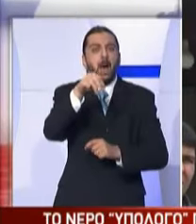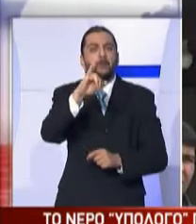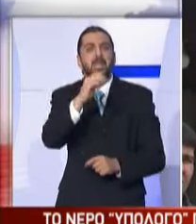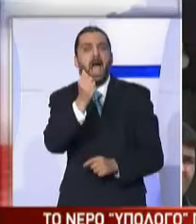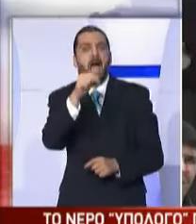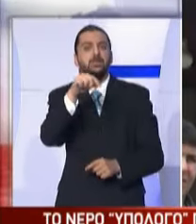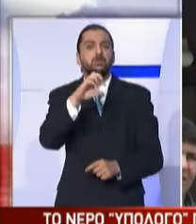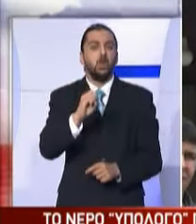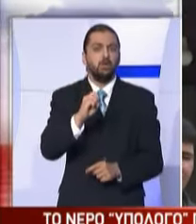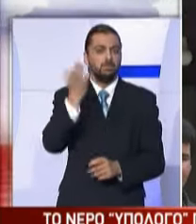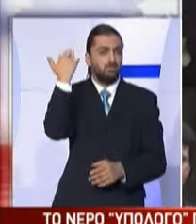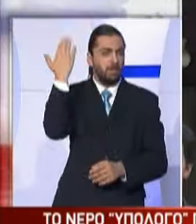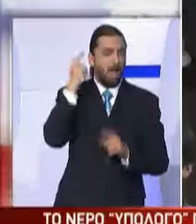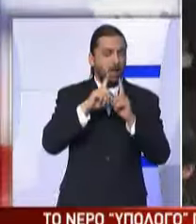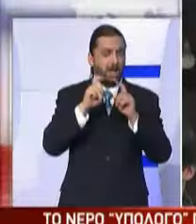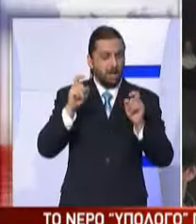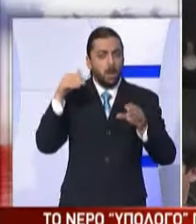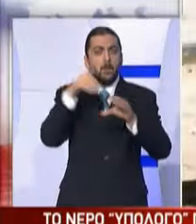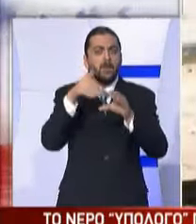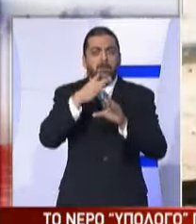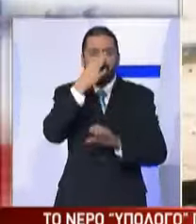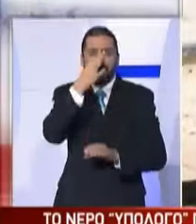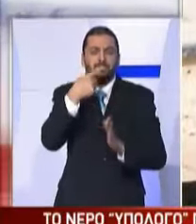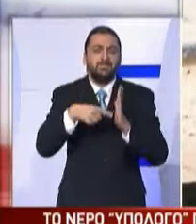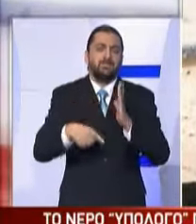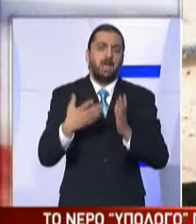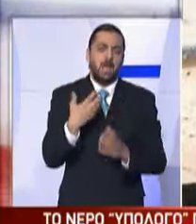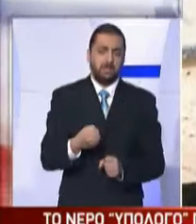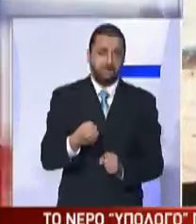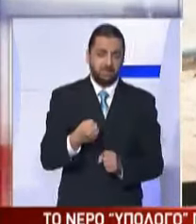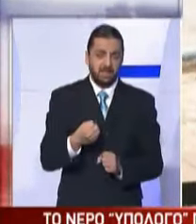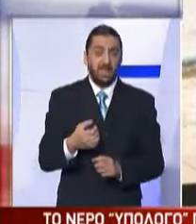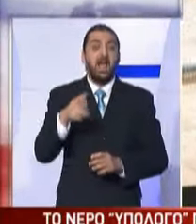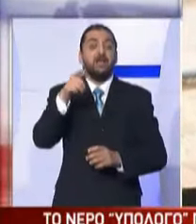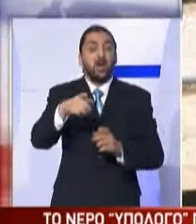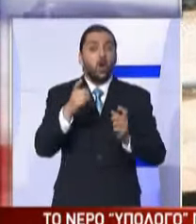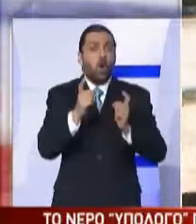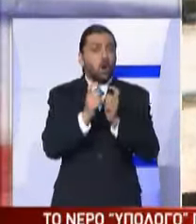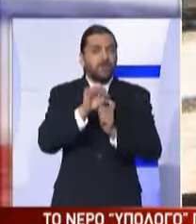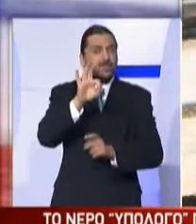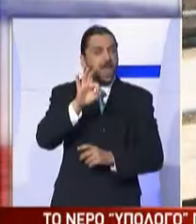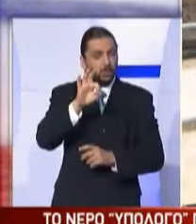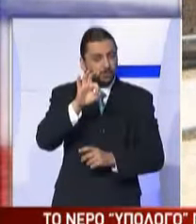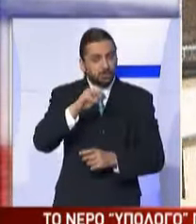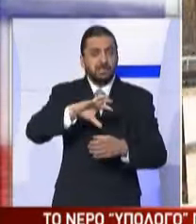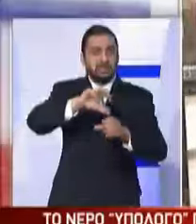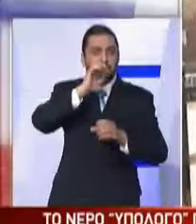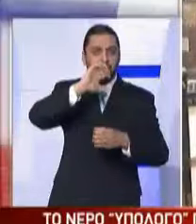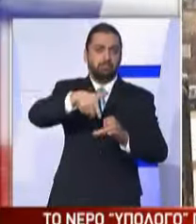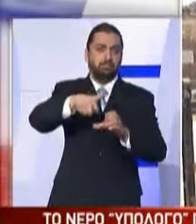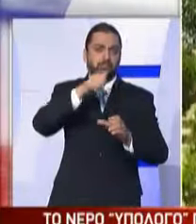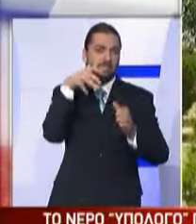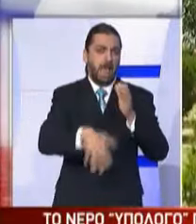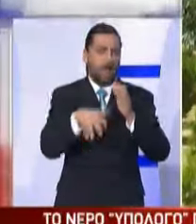μέσα ένα σωρό με βρωμίες. Το νερό στις βρύσες στο Φύλο Καρδίτσας μπορεί να τρέχει άφθονο, όμως κανείς δεν γνωρίζει ότι